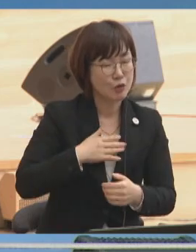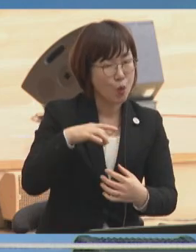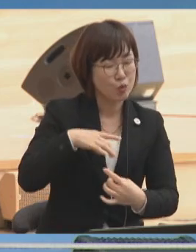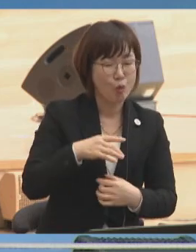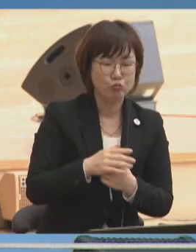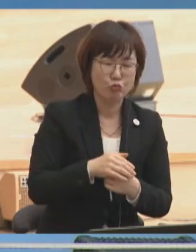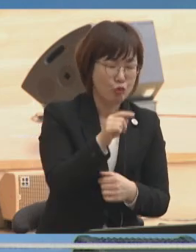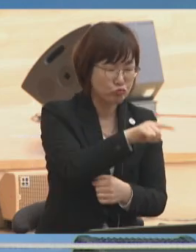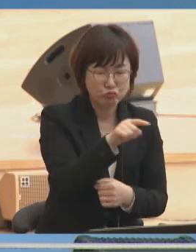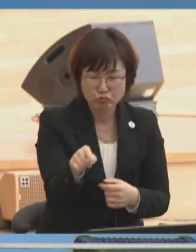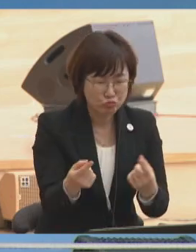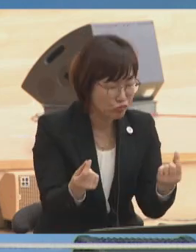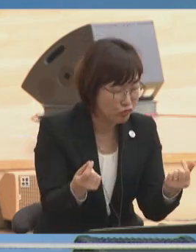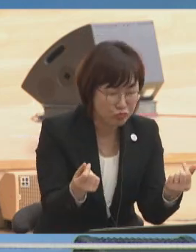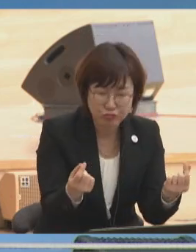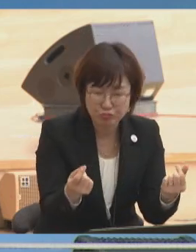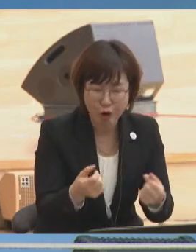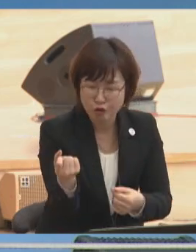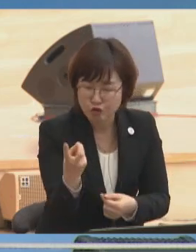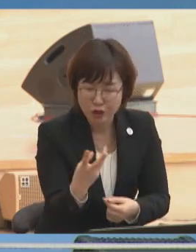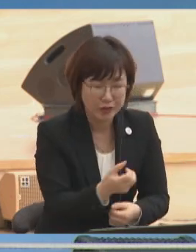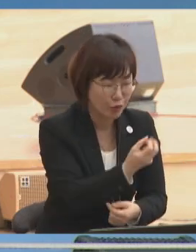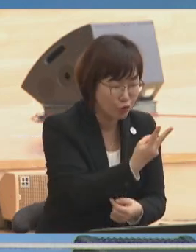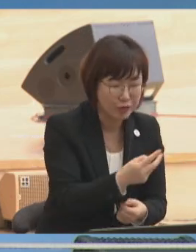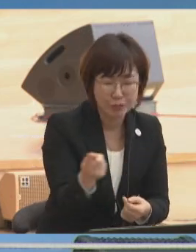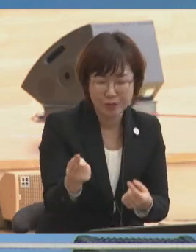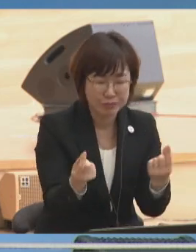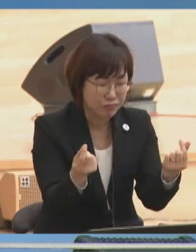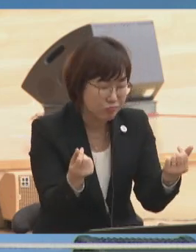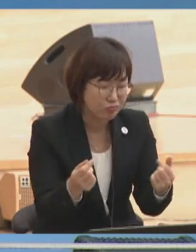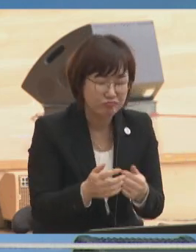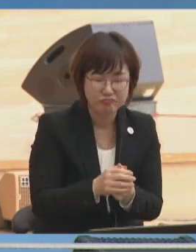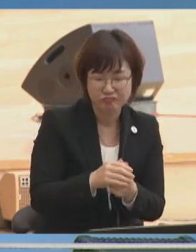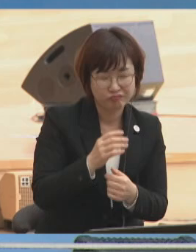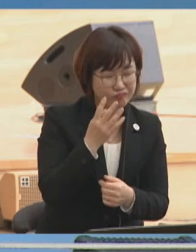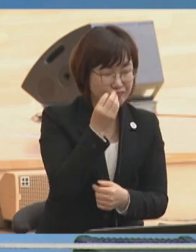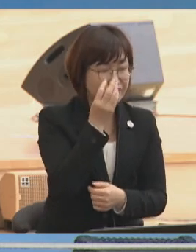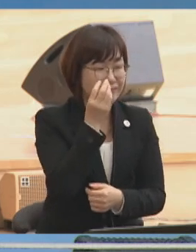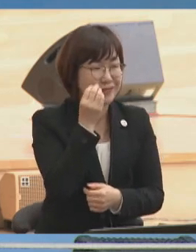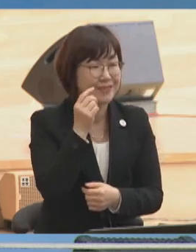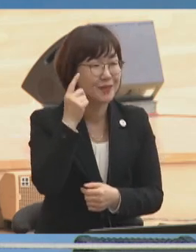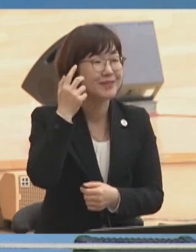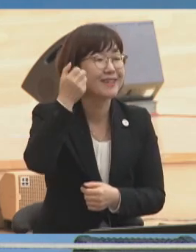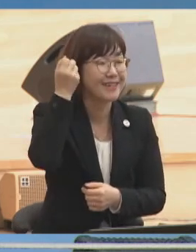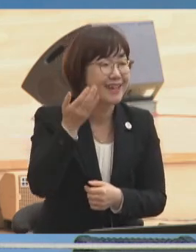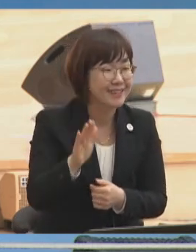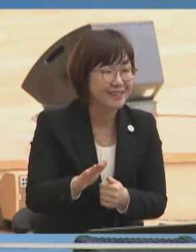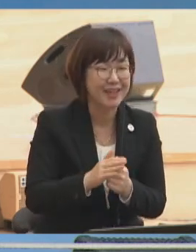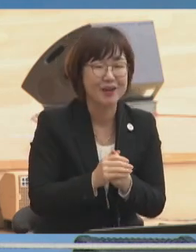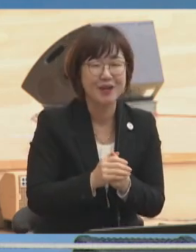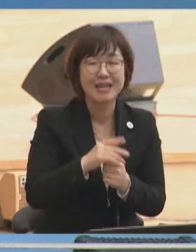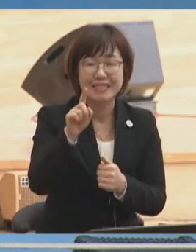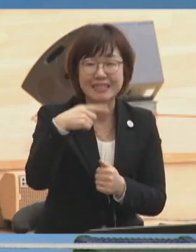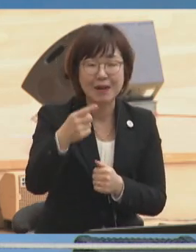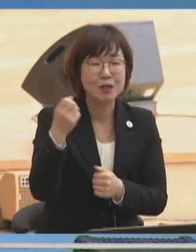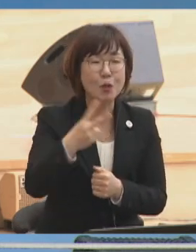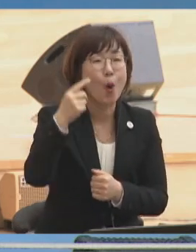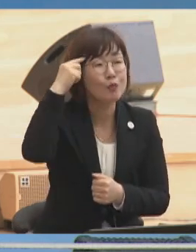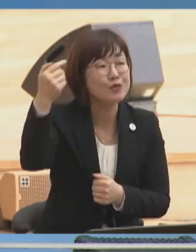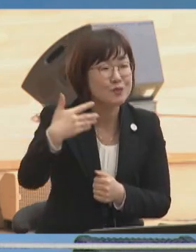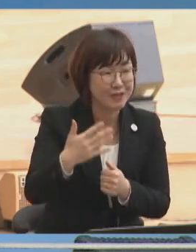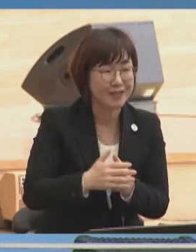뭐 그게 그거지 뭐 두어 마리나 칠병이어나 뭐 그렇게 생각했어요. 이어서 두 번째 퀴즈가